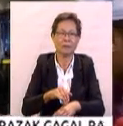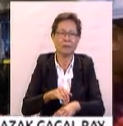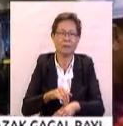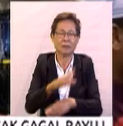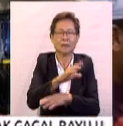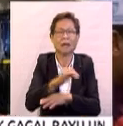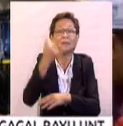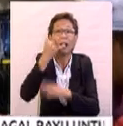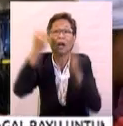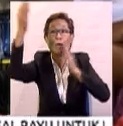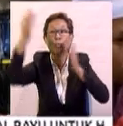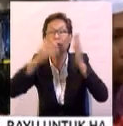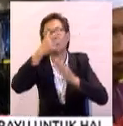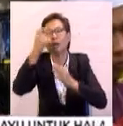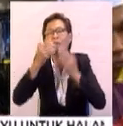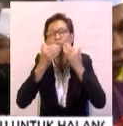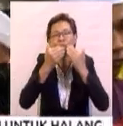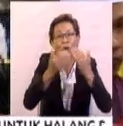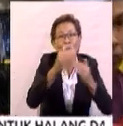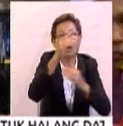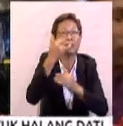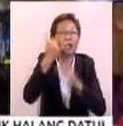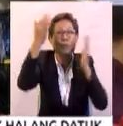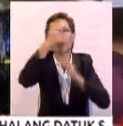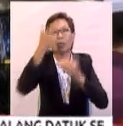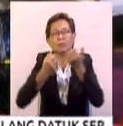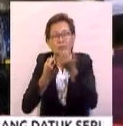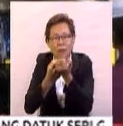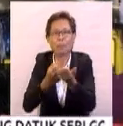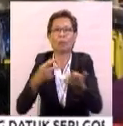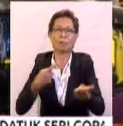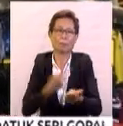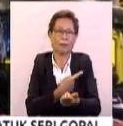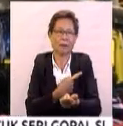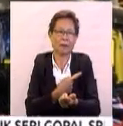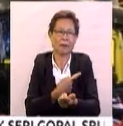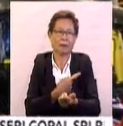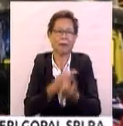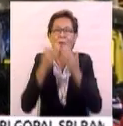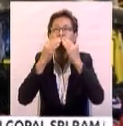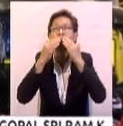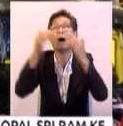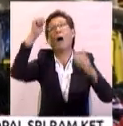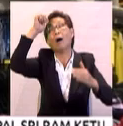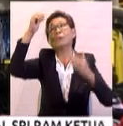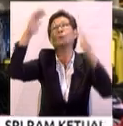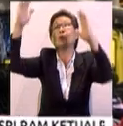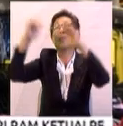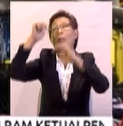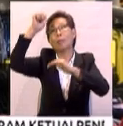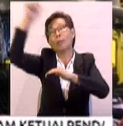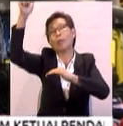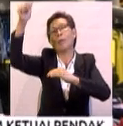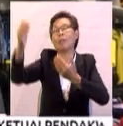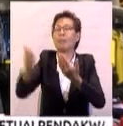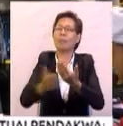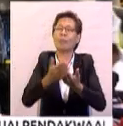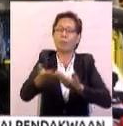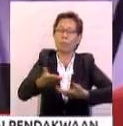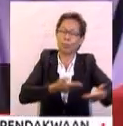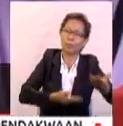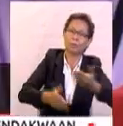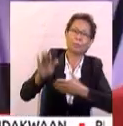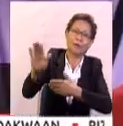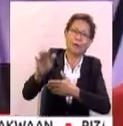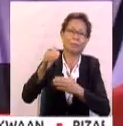dan Telekom Malaysia kerana telah support kami. Semoga Allah SWT memudahkan usaha beliau. InsyaAllah.